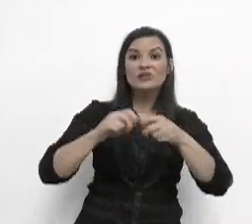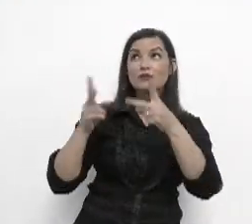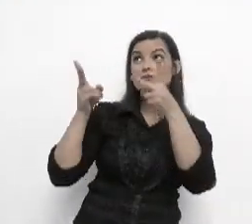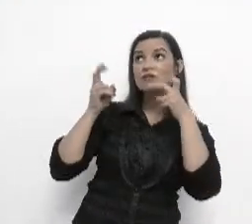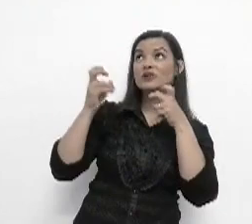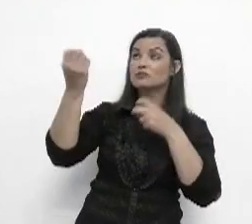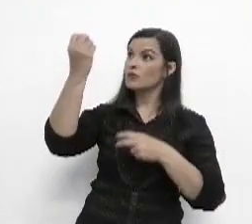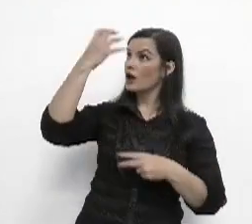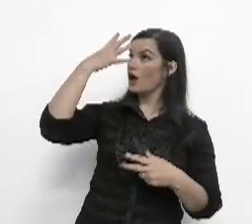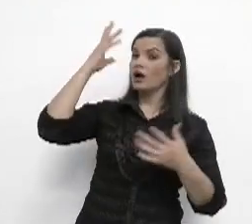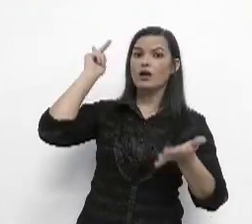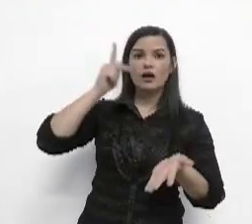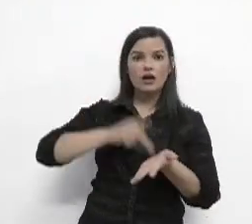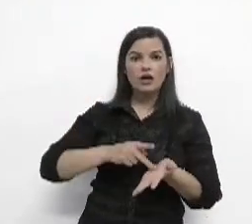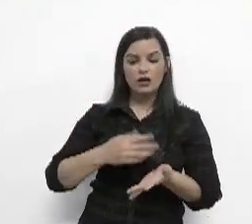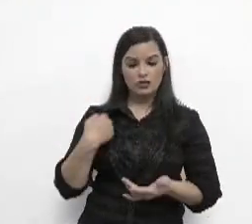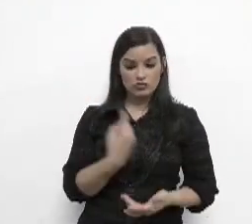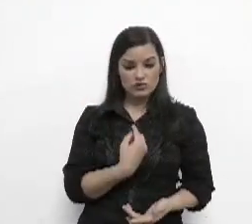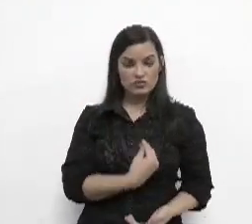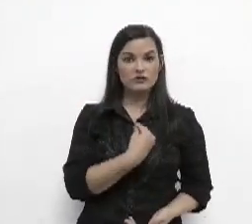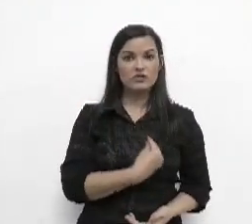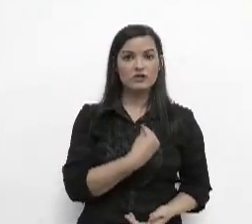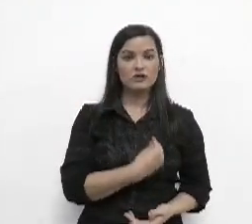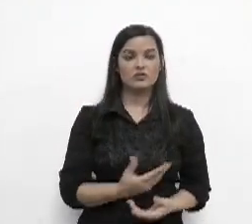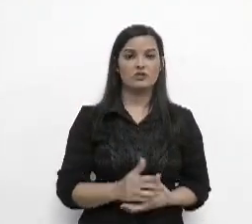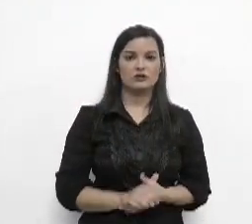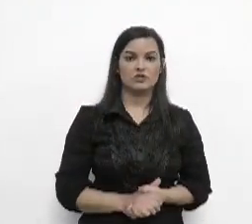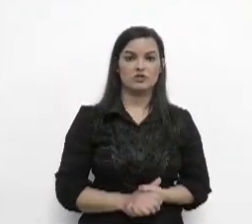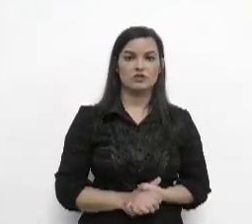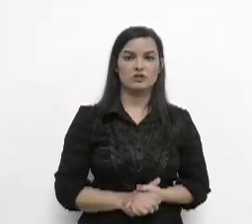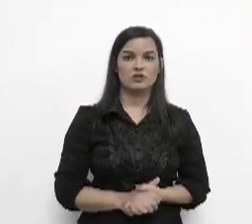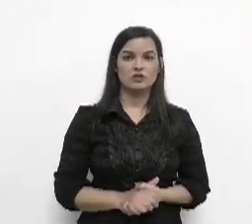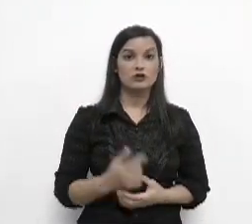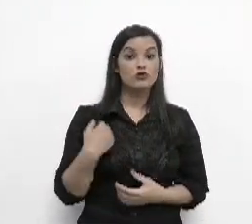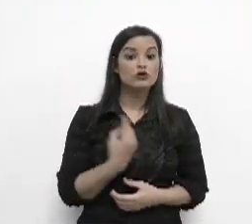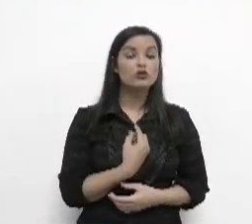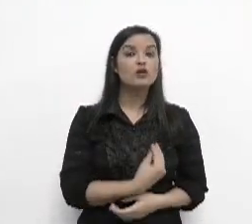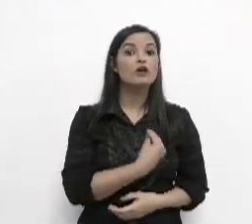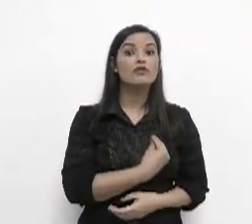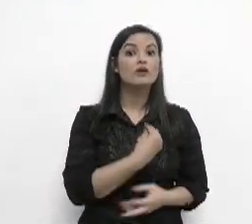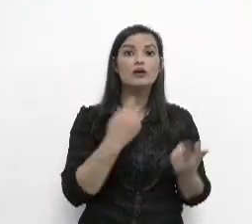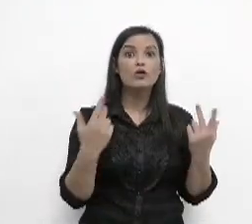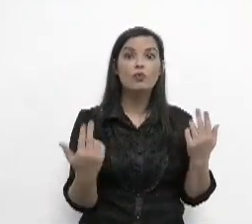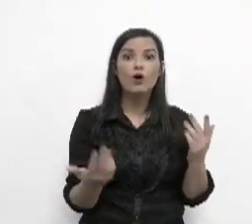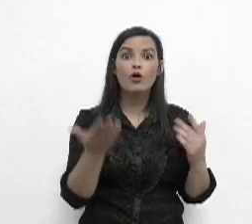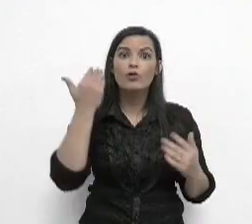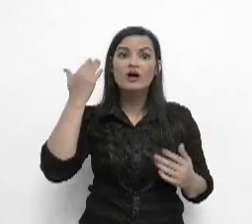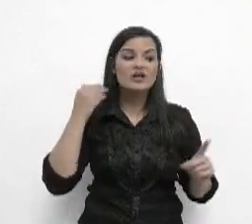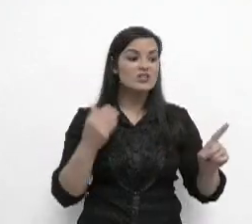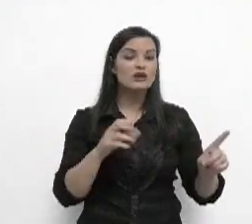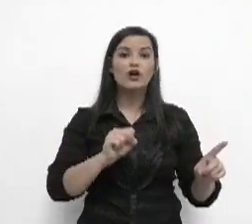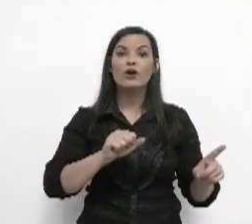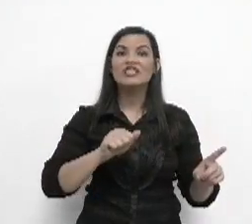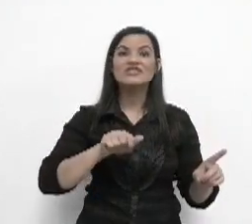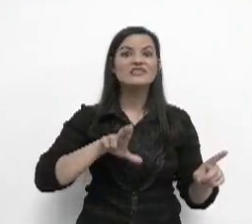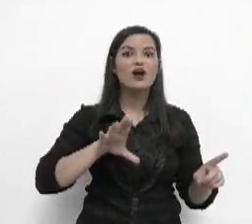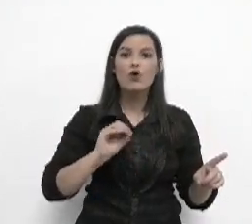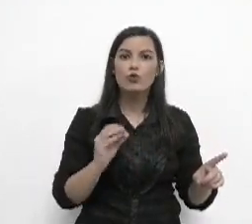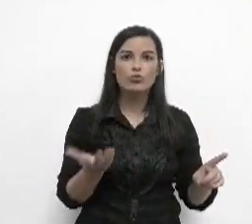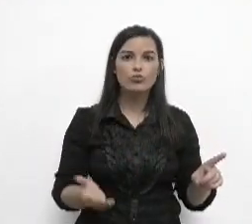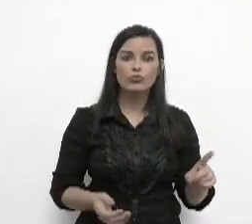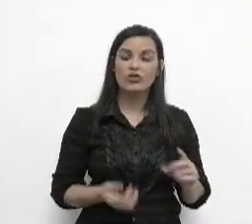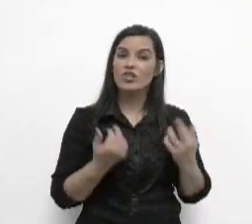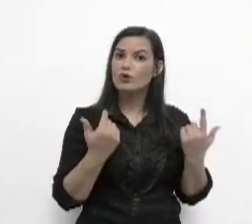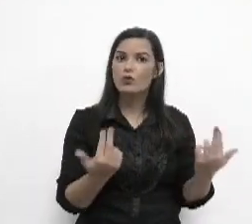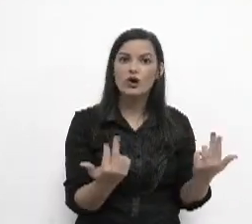dessa graça em nossas vidas. 우리의 과거도 사울처럼 험했습니다. A nossa vida era como a de Saulo, da mesma maneira vivíamos. 우리가 예수 만나기 이전에